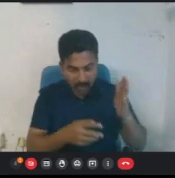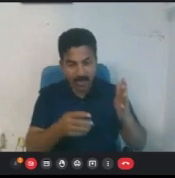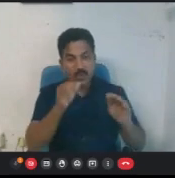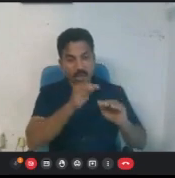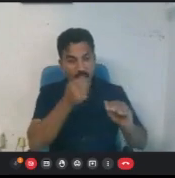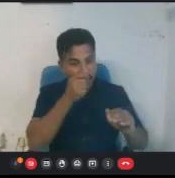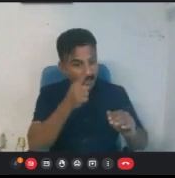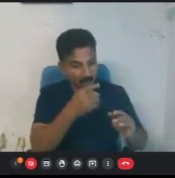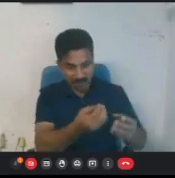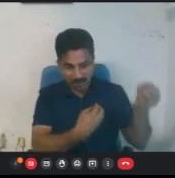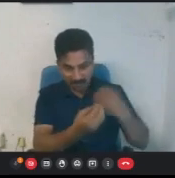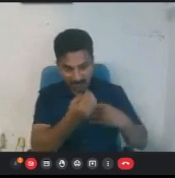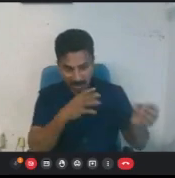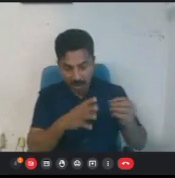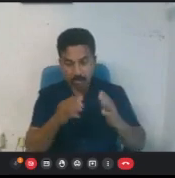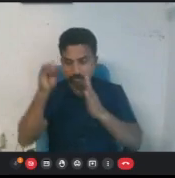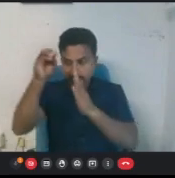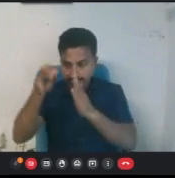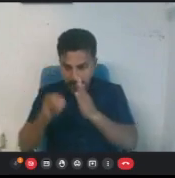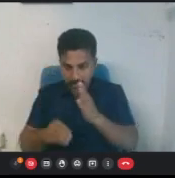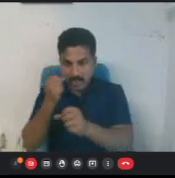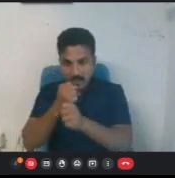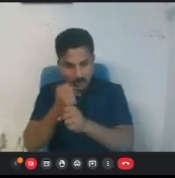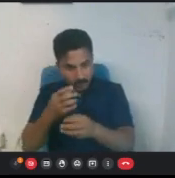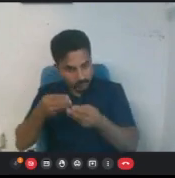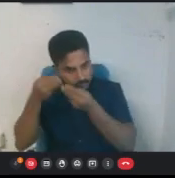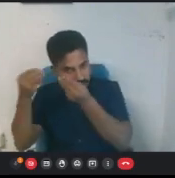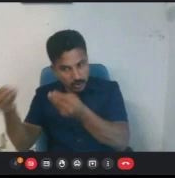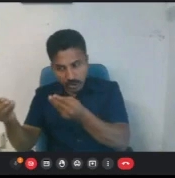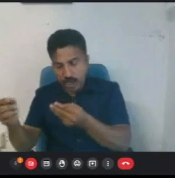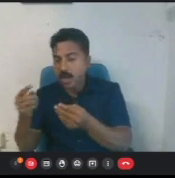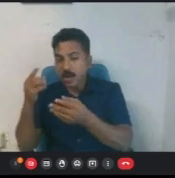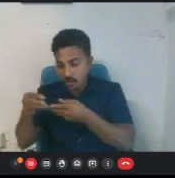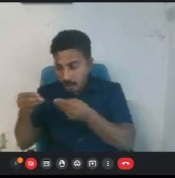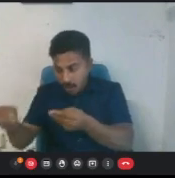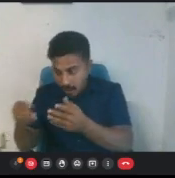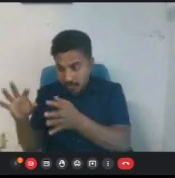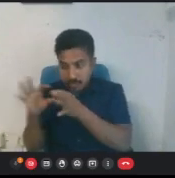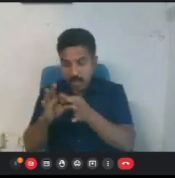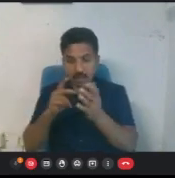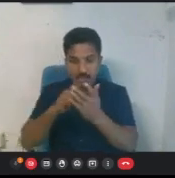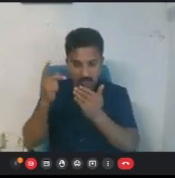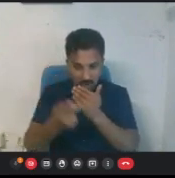അഭിപ്രായങ്ങൾ, നിർദ്ദേശങ്ങൾ, അത് യഥാവധി സർക്കാരിന്റെ ശ്രദ്ധയിലെത്തിക്കുകയും അതിനാവശ്യമായ പദ്ധതികളും പരിപാടികളും